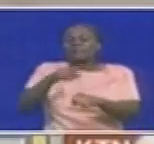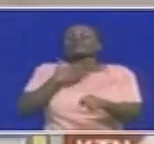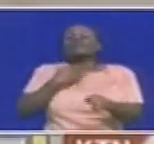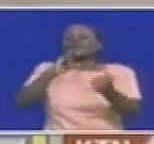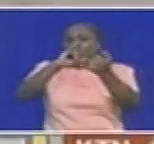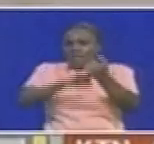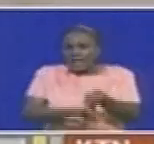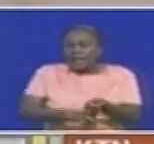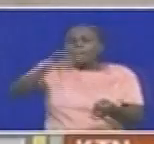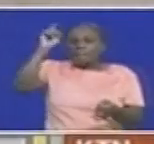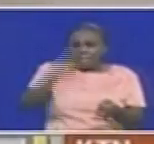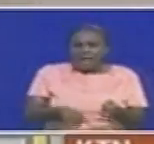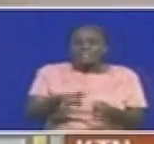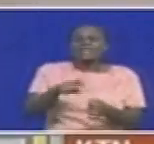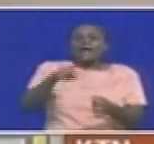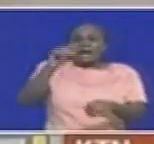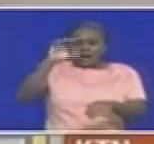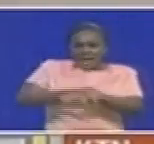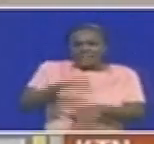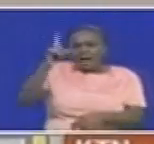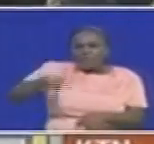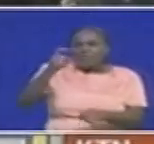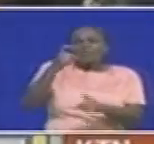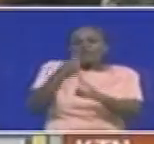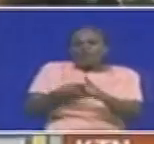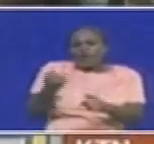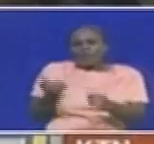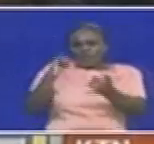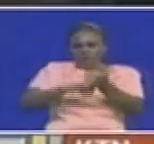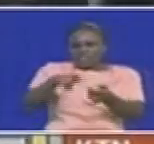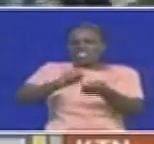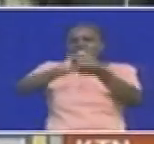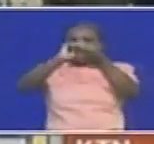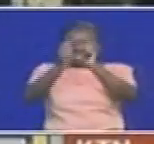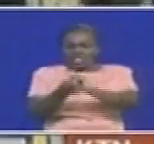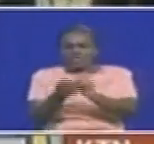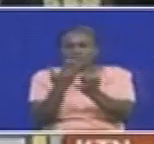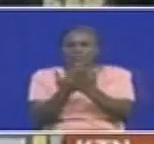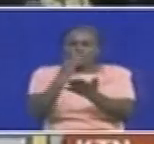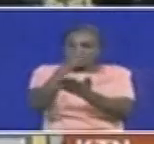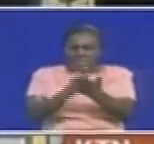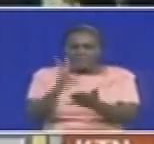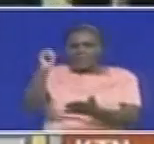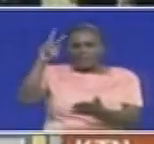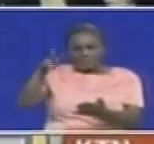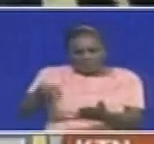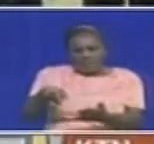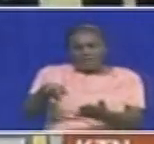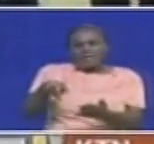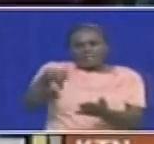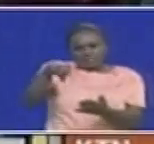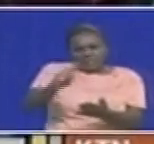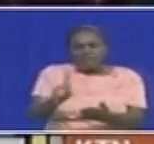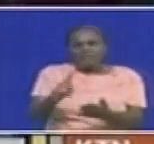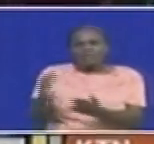mwingine ni sharti apate idhini ya mke wake. Lakini sasa yapo mabadiliko ya mswada huu yaliyopendekezwa na baadhi ya wabunge waume yatapitishwa na